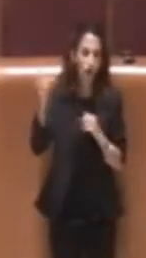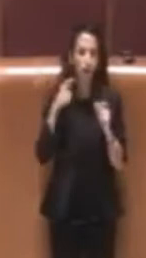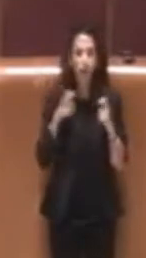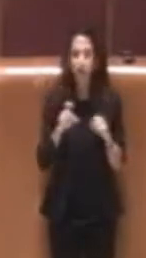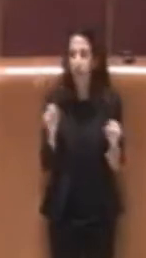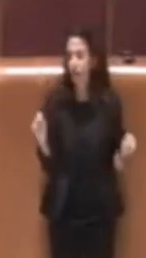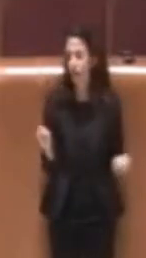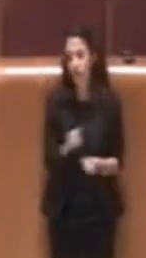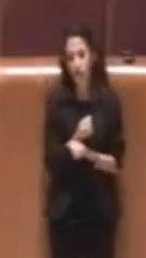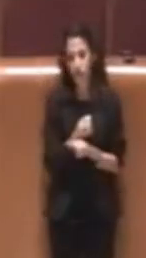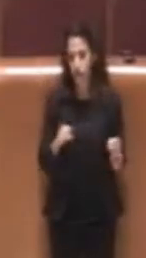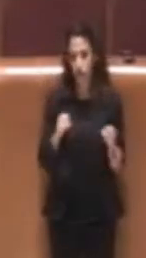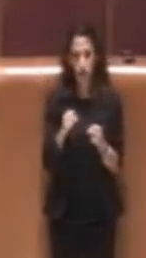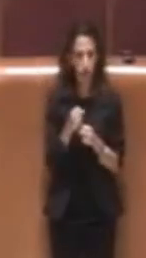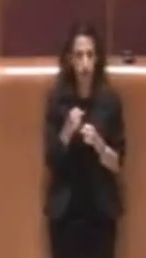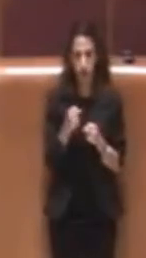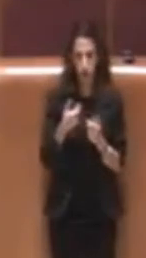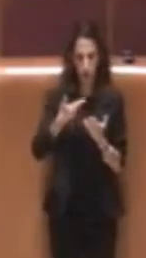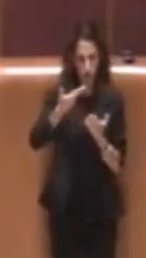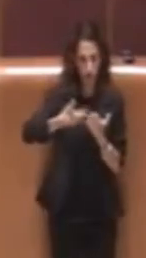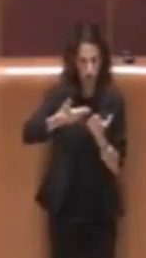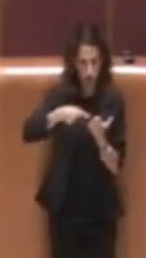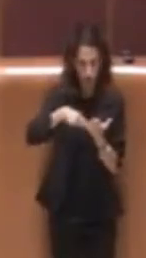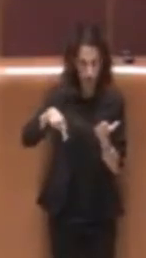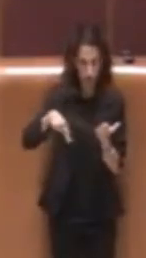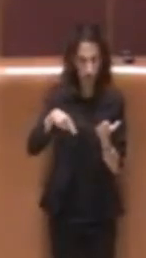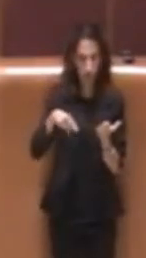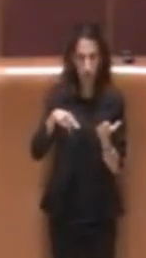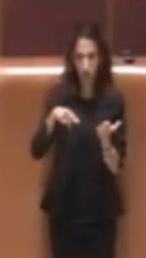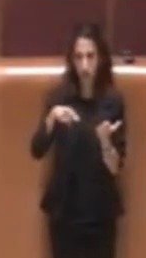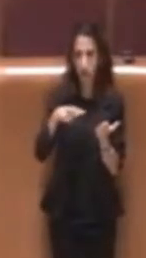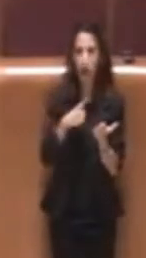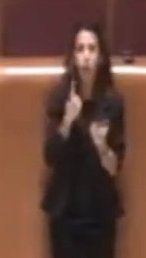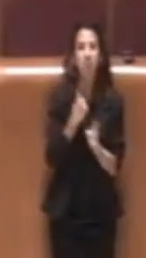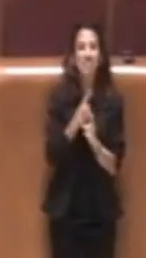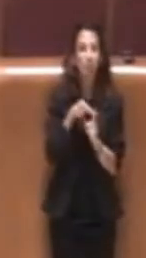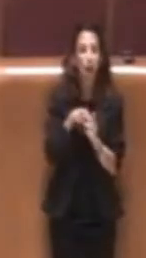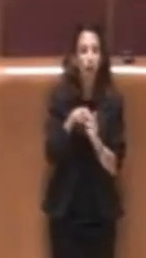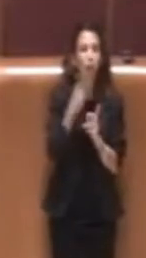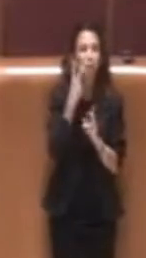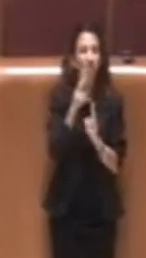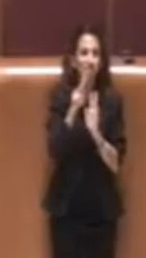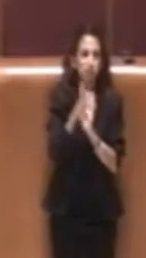che quanto stimato come fabbisogno 25 anni fa,